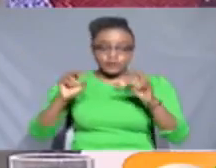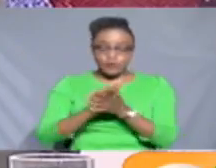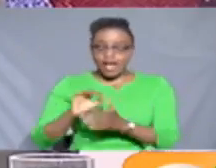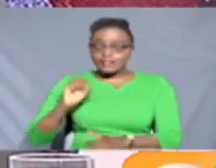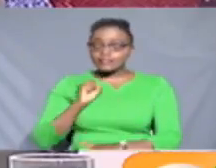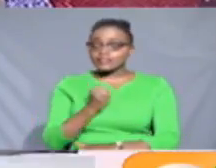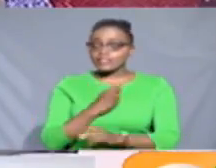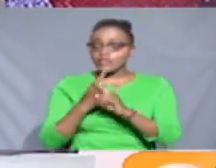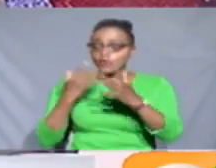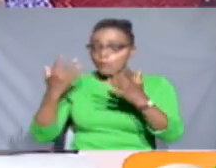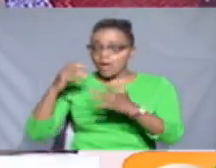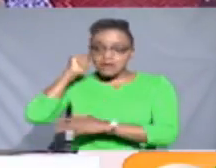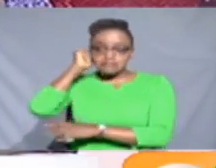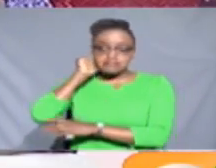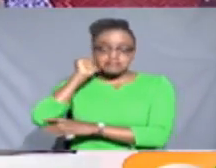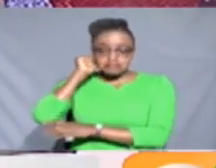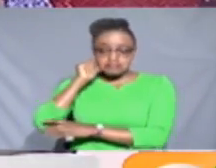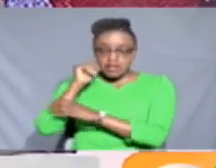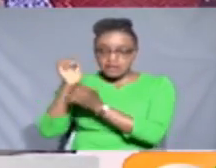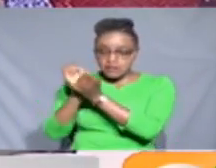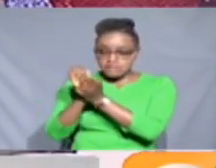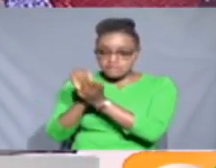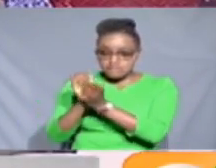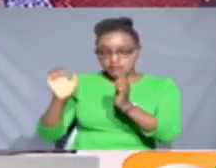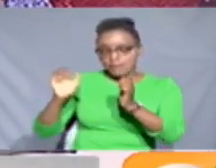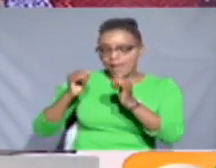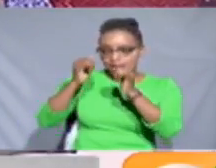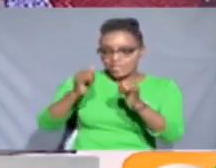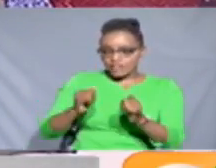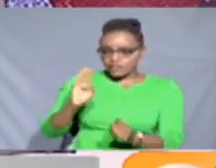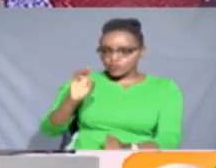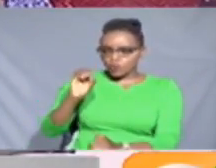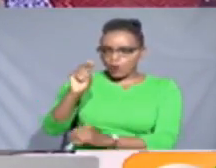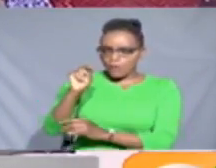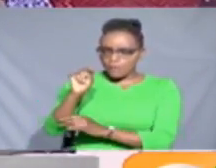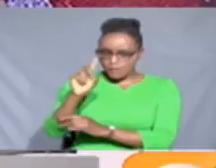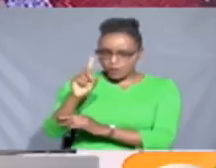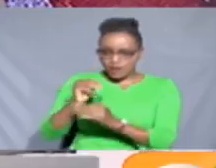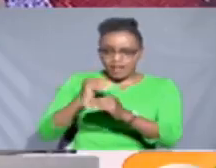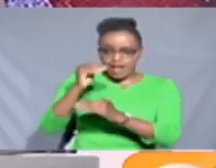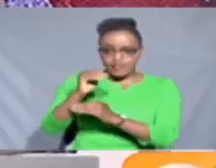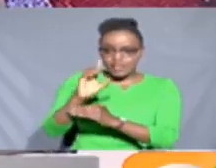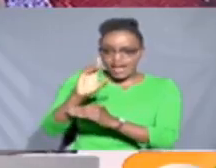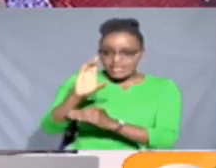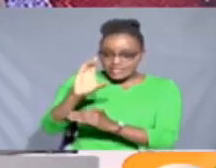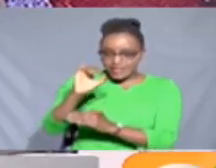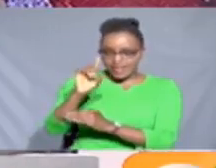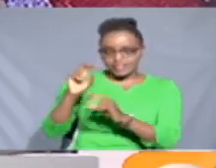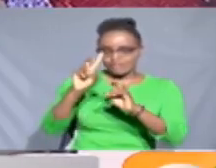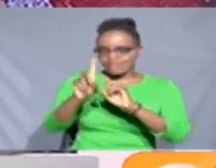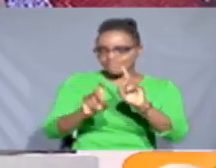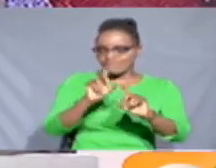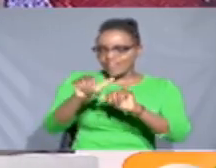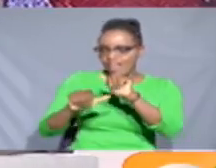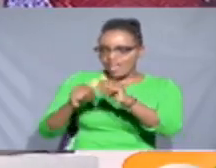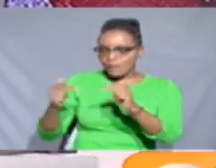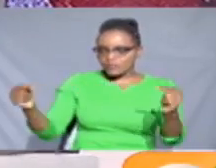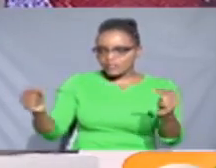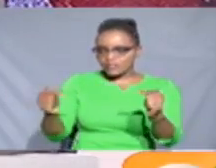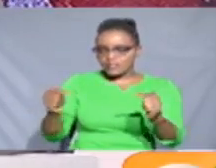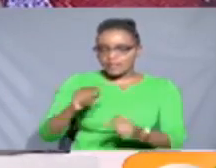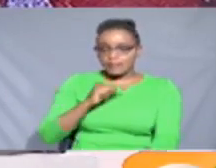Seneta wa Nandi Samson Cherargei ameachiliwa kwa dhamana ya kibinafsi baada ya kuhojiwa na makachero mjini Kisumu kuhusiana na tuhuma za